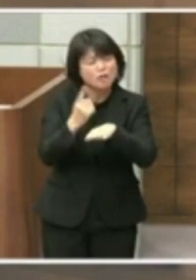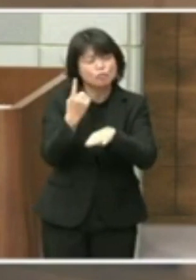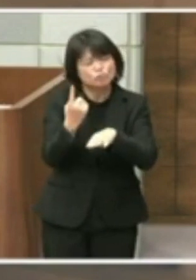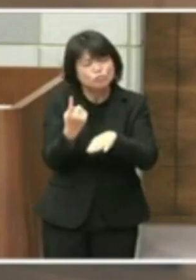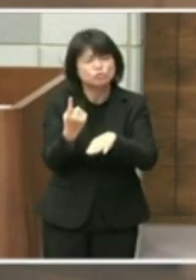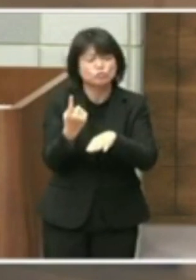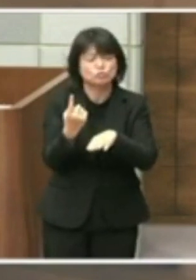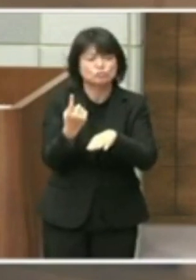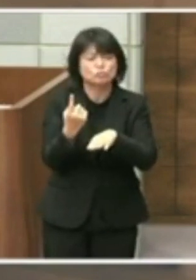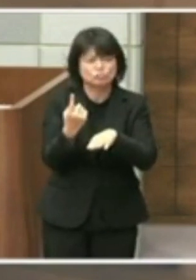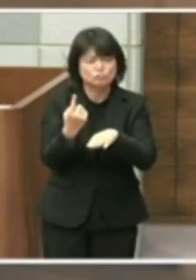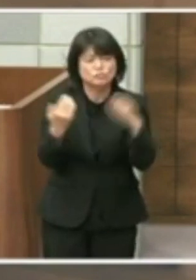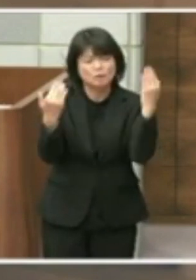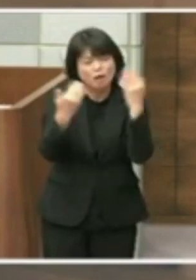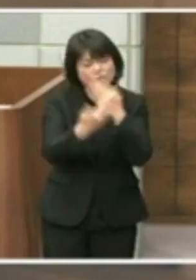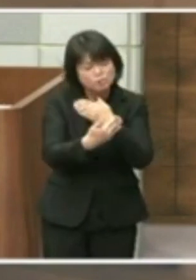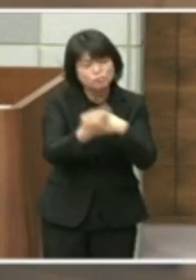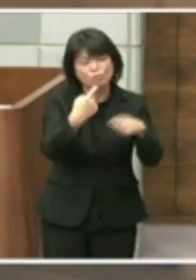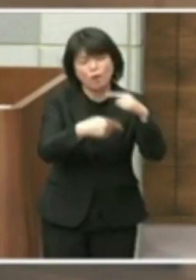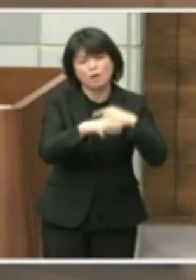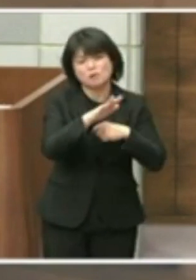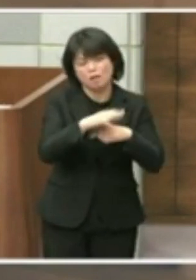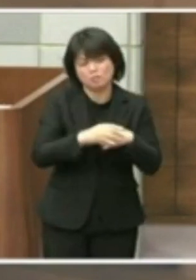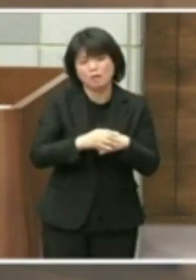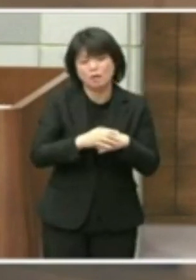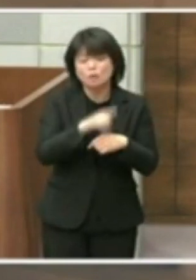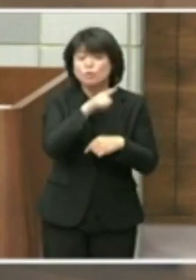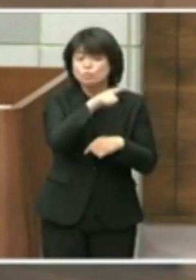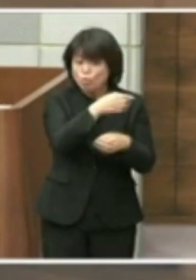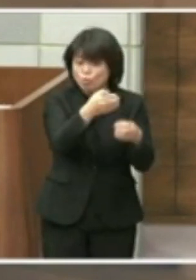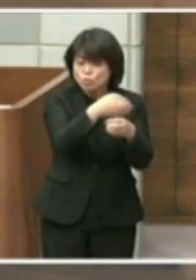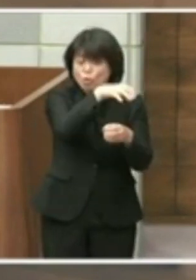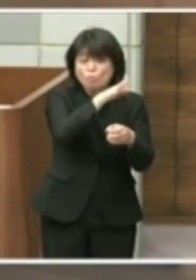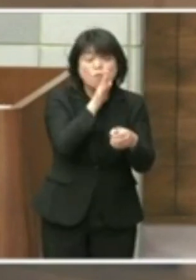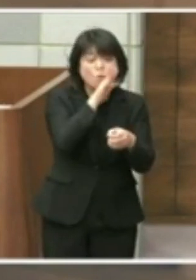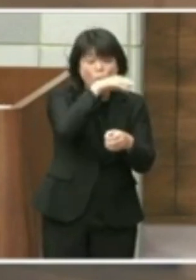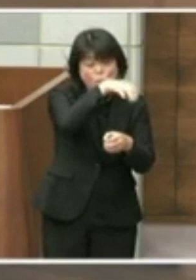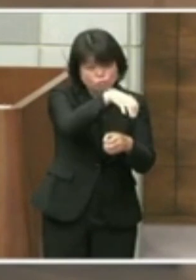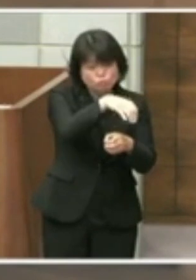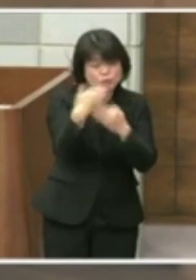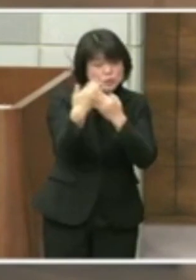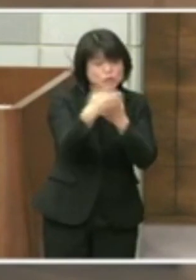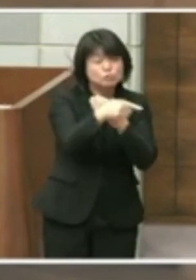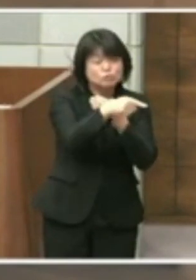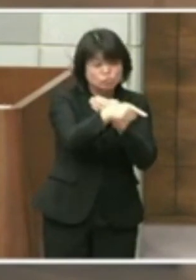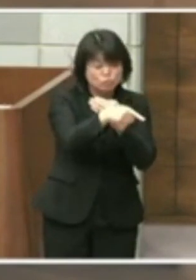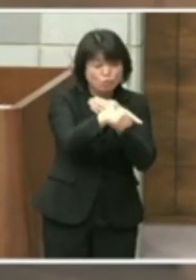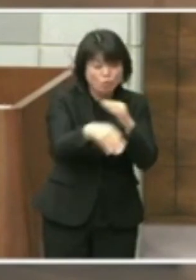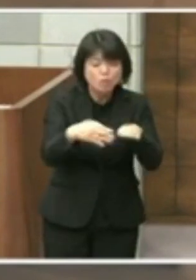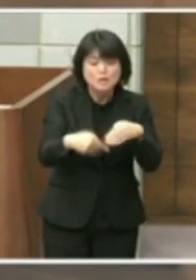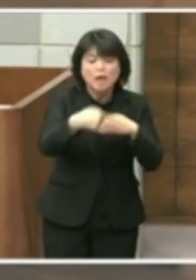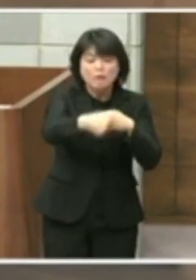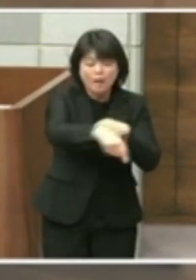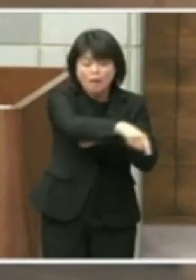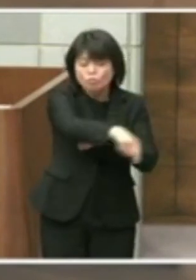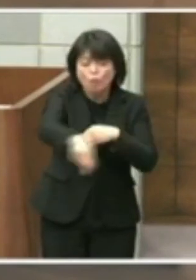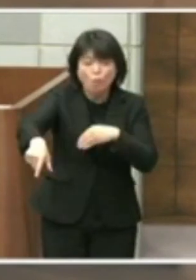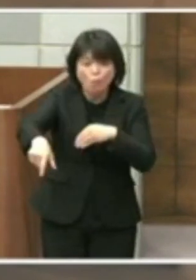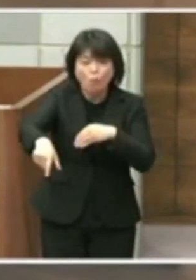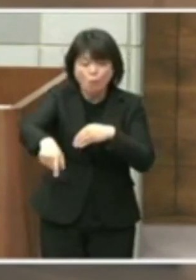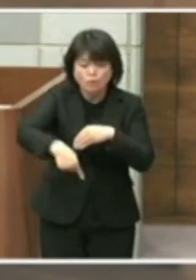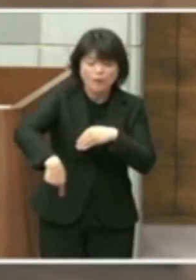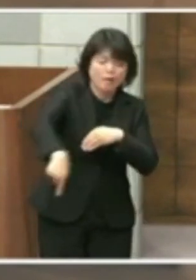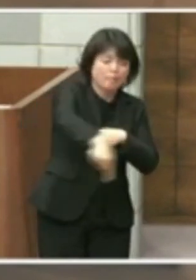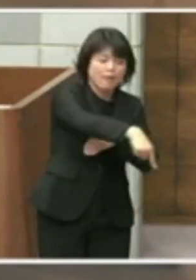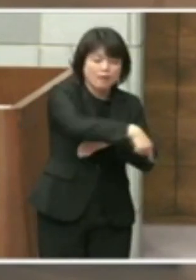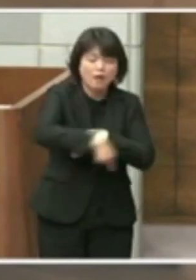ているのではないかなというところで、ちなみにそこの消防本部に確認しますと、前面道路に対しまして車両の展開